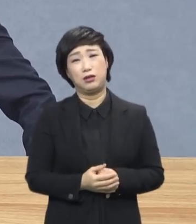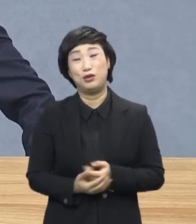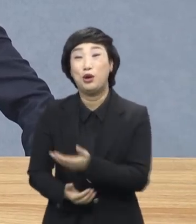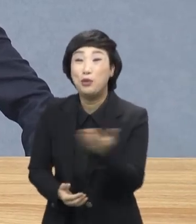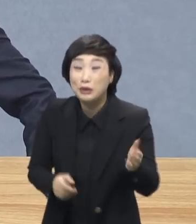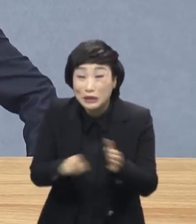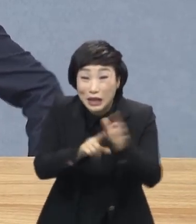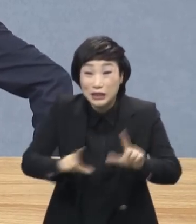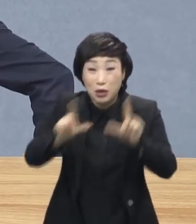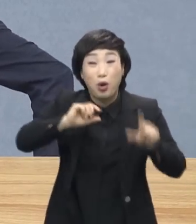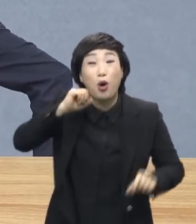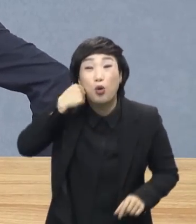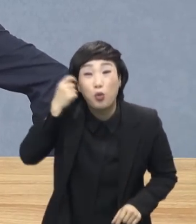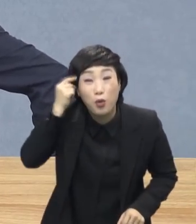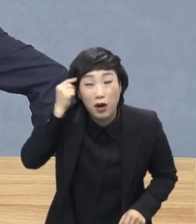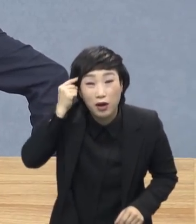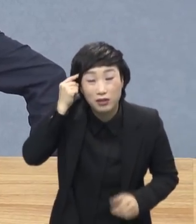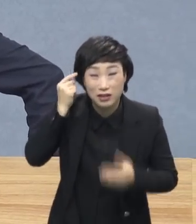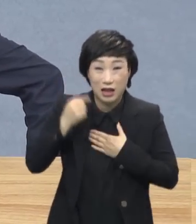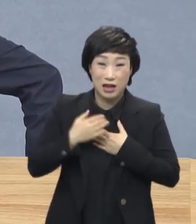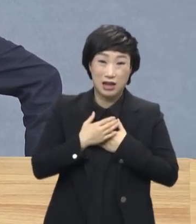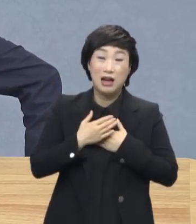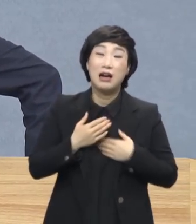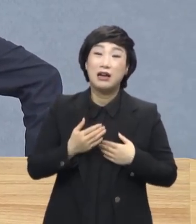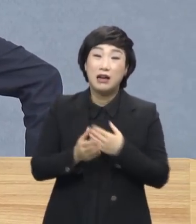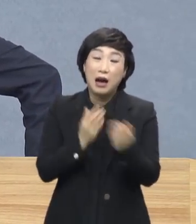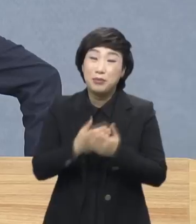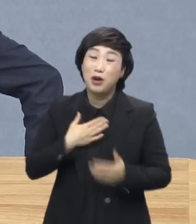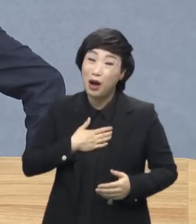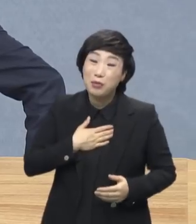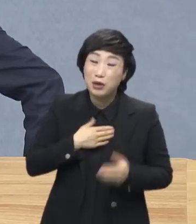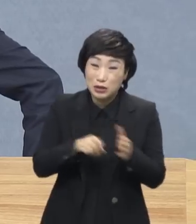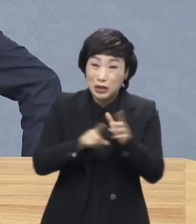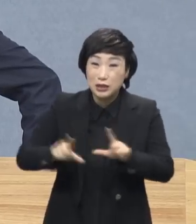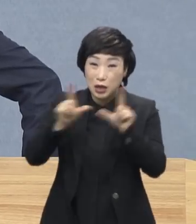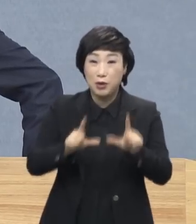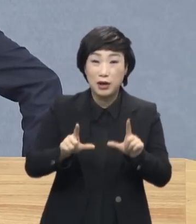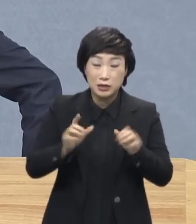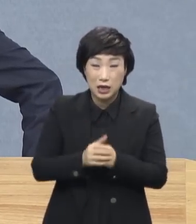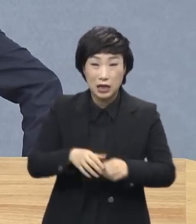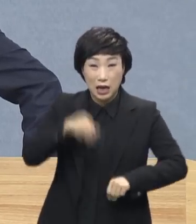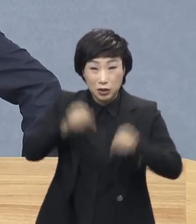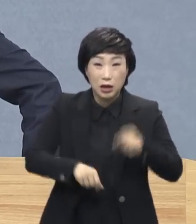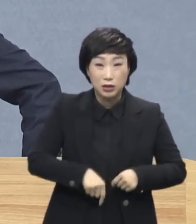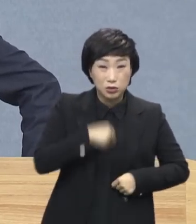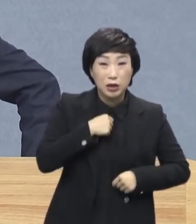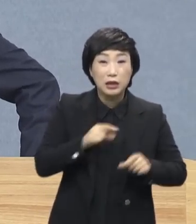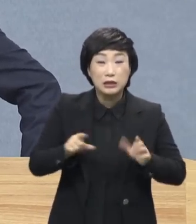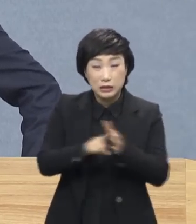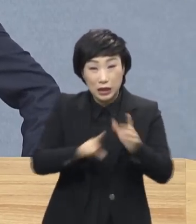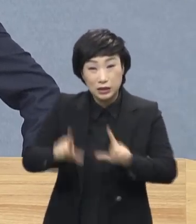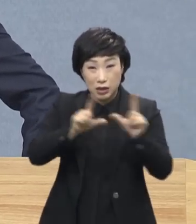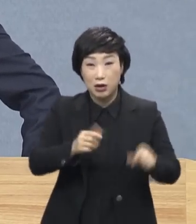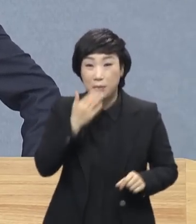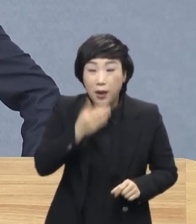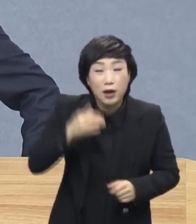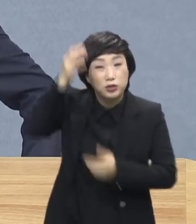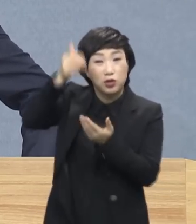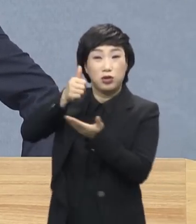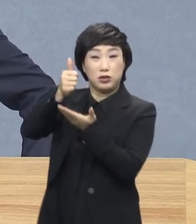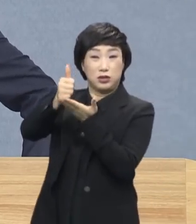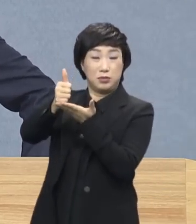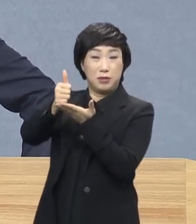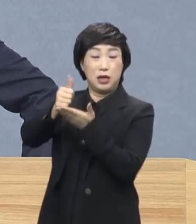신앙생활이 어려운 것은 내가 정적으로 신앙생활을 쓰고 행동하면서 의롭게 신앙생활할 수 있는